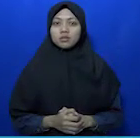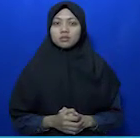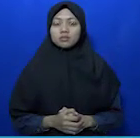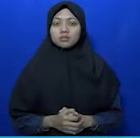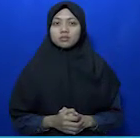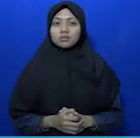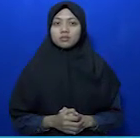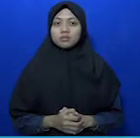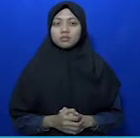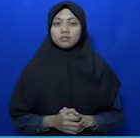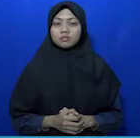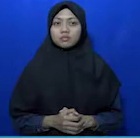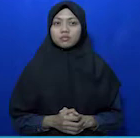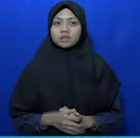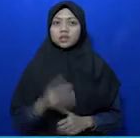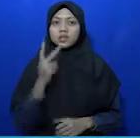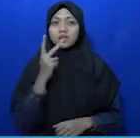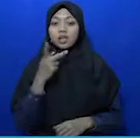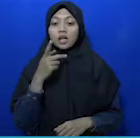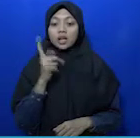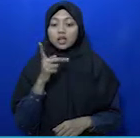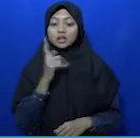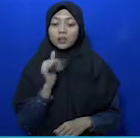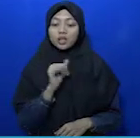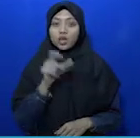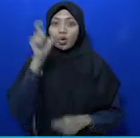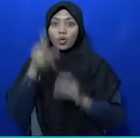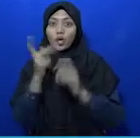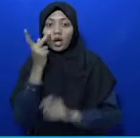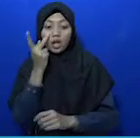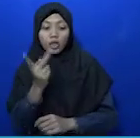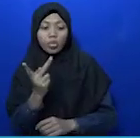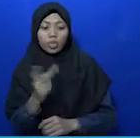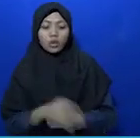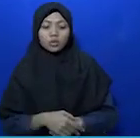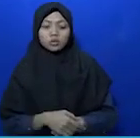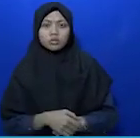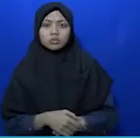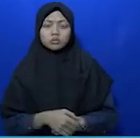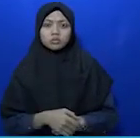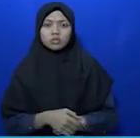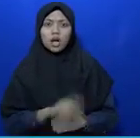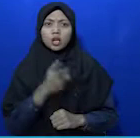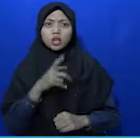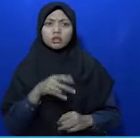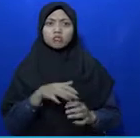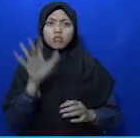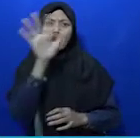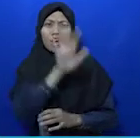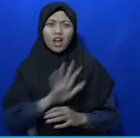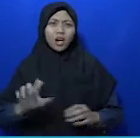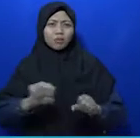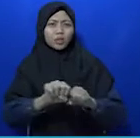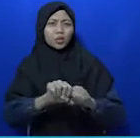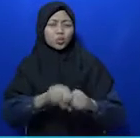ya, dengan hasil audit yang dilakukan oleh BPK. Hasil audit BPK itu menyimpulkan bahwa terjadi kerusakan lingkungan